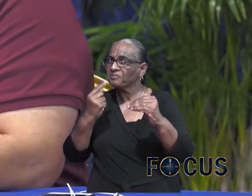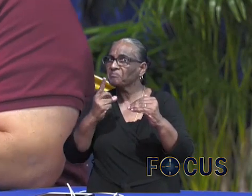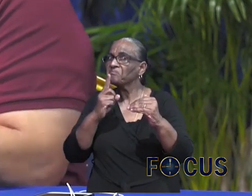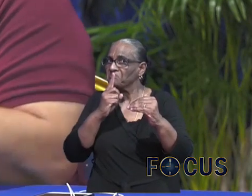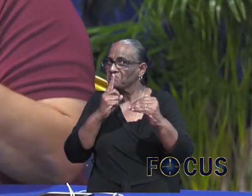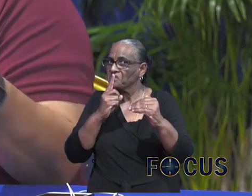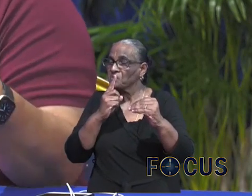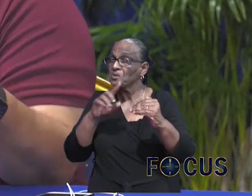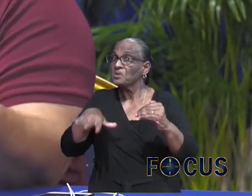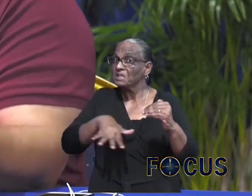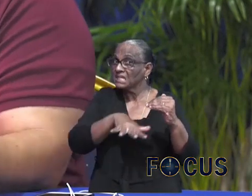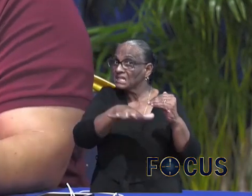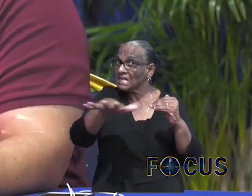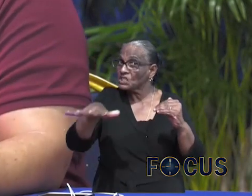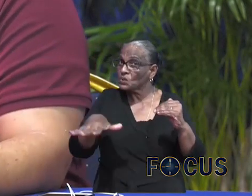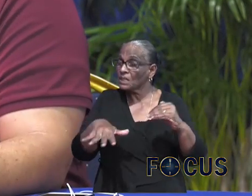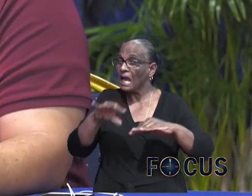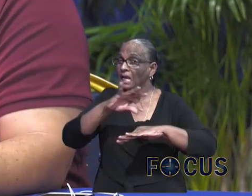nationale